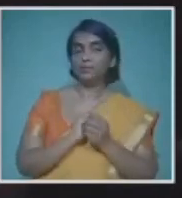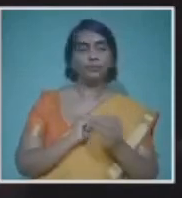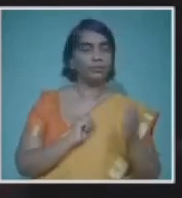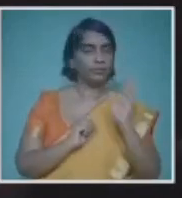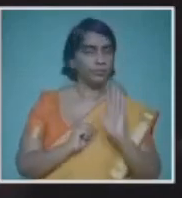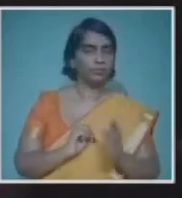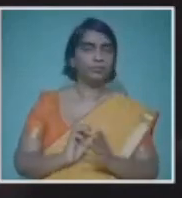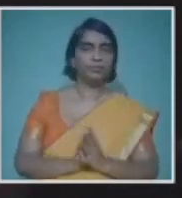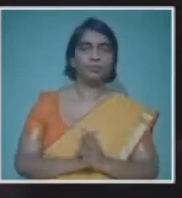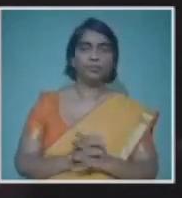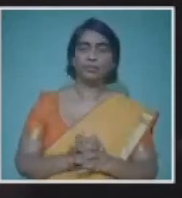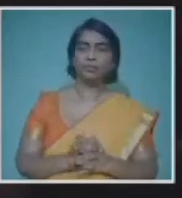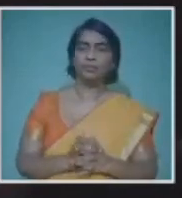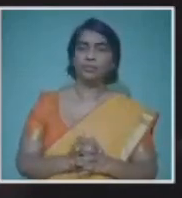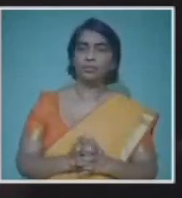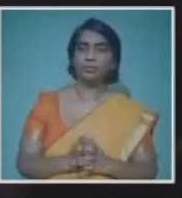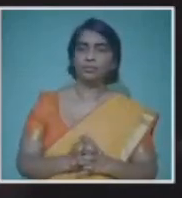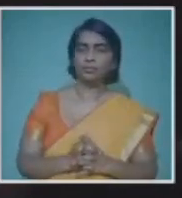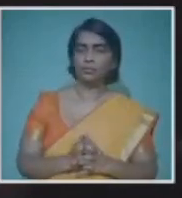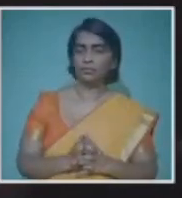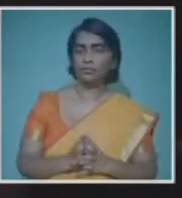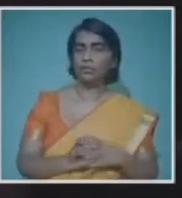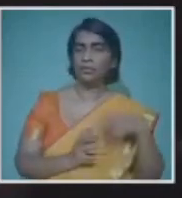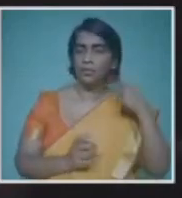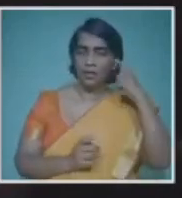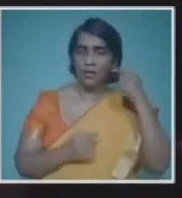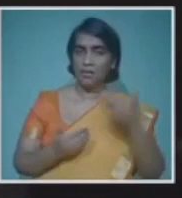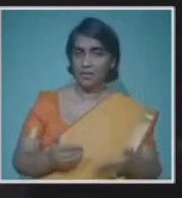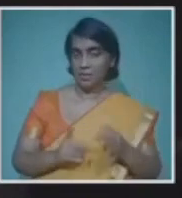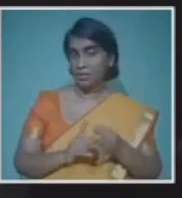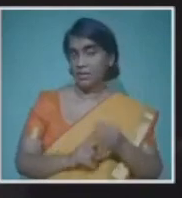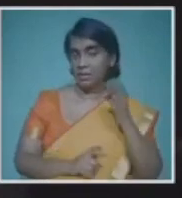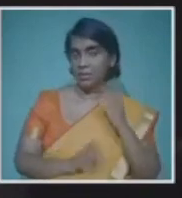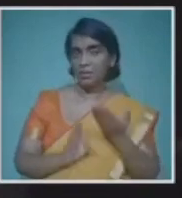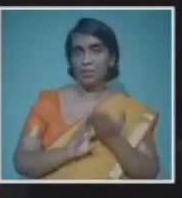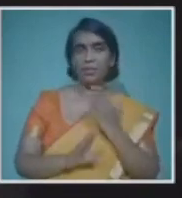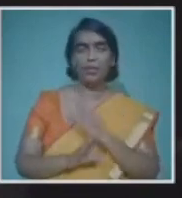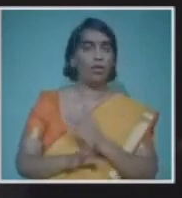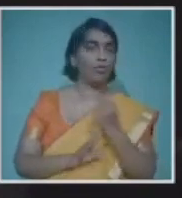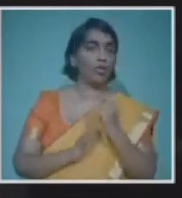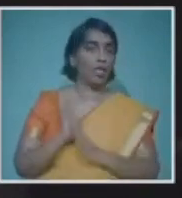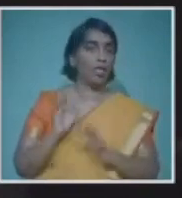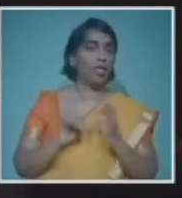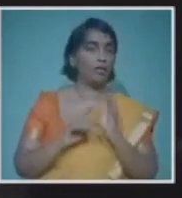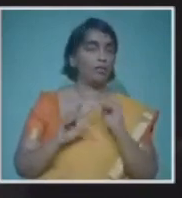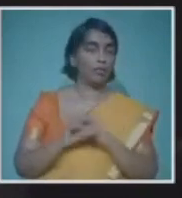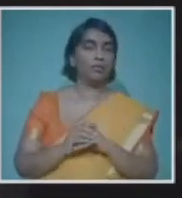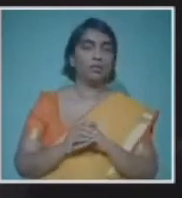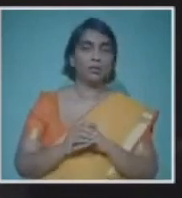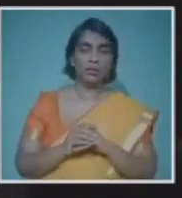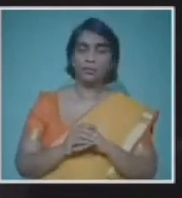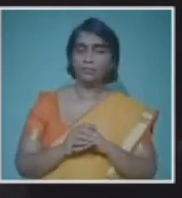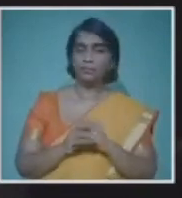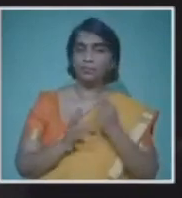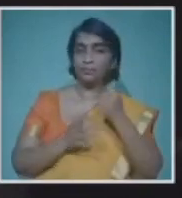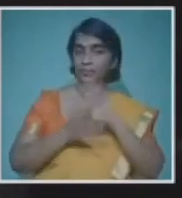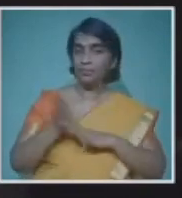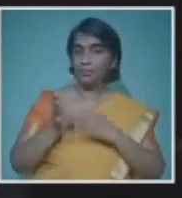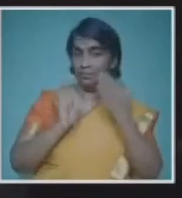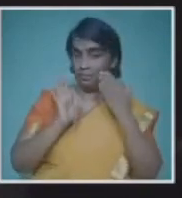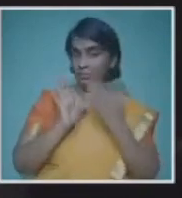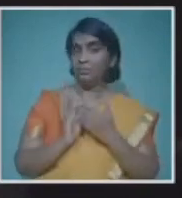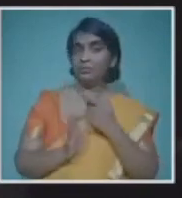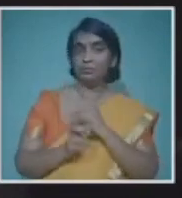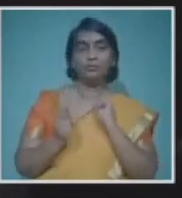කරන්න. මට මතකයි වර්තමාන ජනාධිපතිතුමා මීට කලින් මුදල් ඇමති වෙලා ඉඳද්දි මිනි බජට් එක ඉදිරිපත් කළා. ඒකෙත්